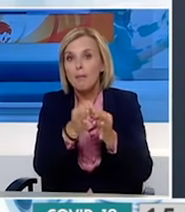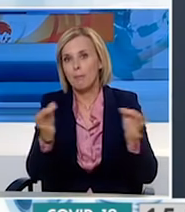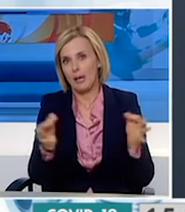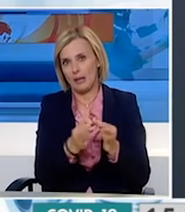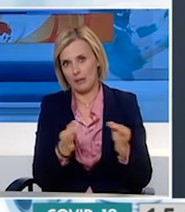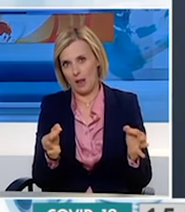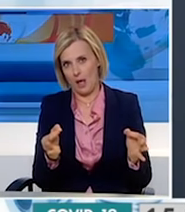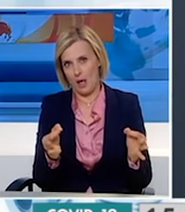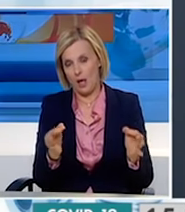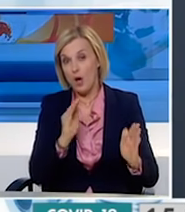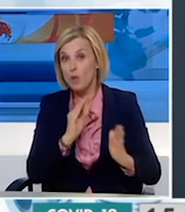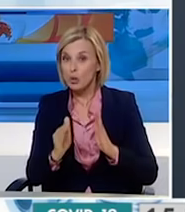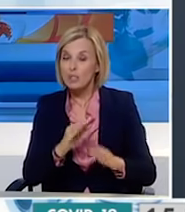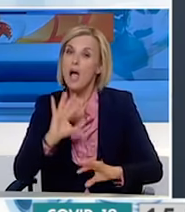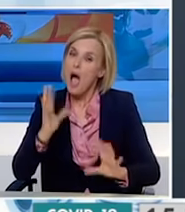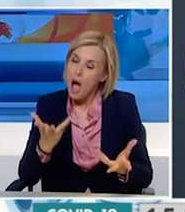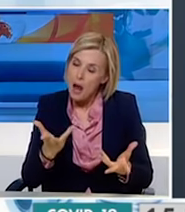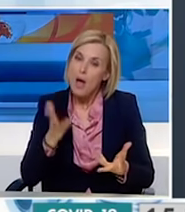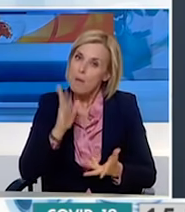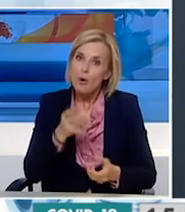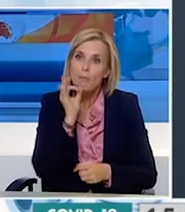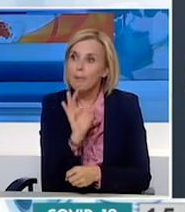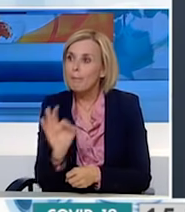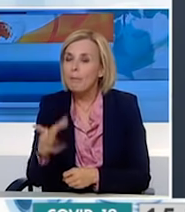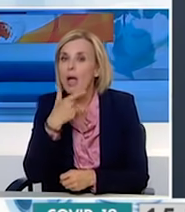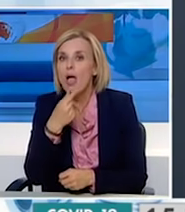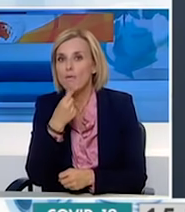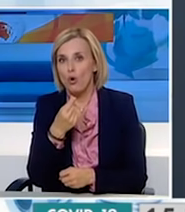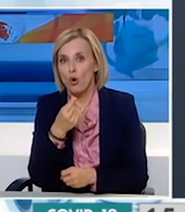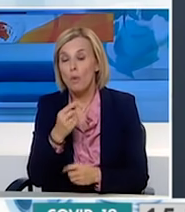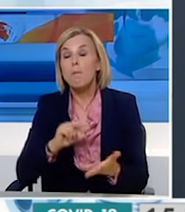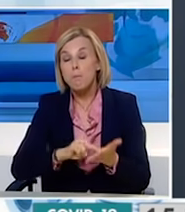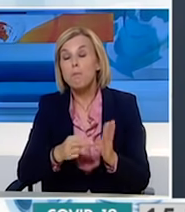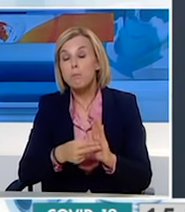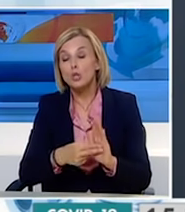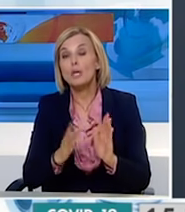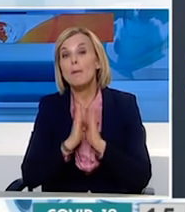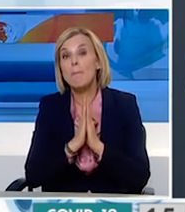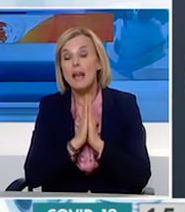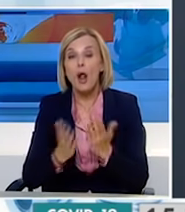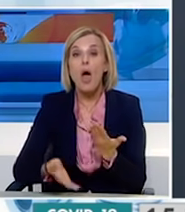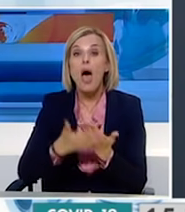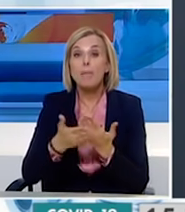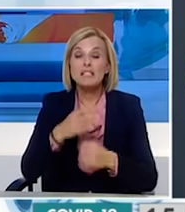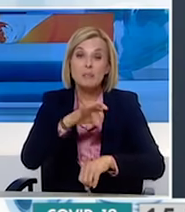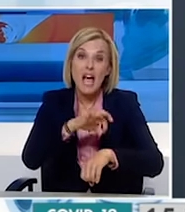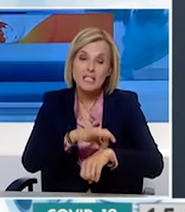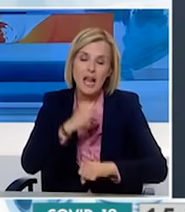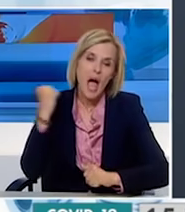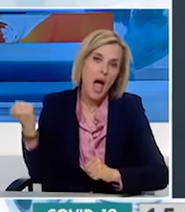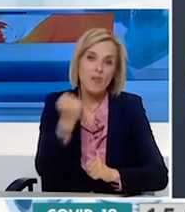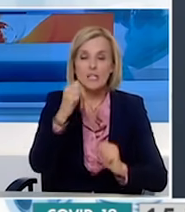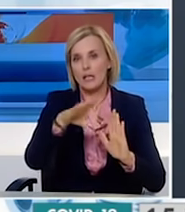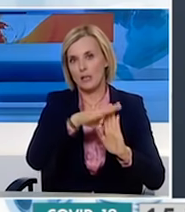ότι έχει μειωθεί, μπορεί κάποιος να το μεταφέρει και άθελά του. Αλλά θέλει πάρα πολύ προσοχή το επισκεπτήριο. πάρα πολύ προσοχή. Υπάρχουν αυστηροί